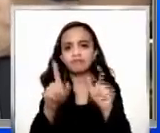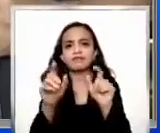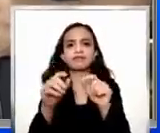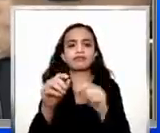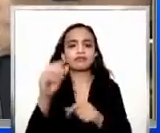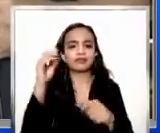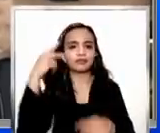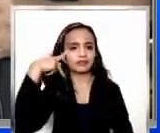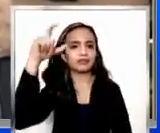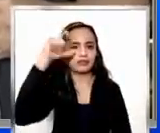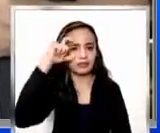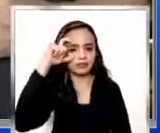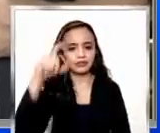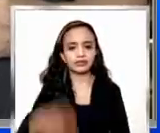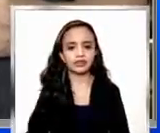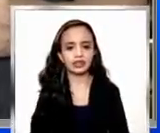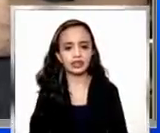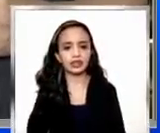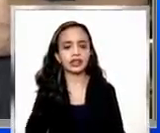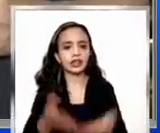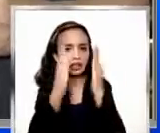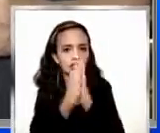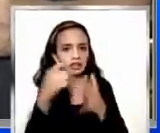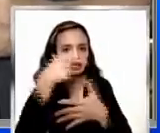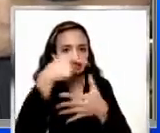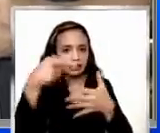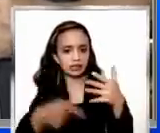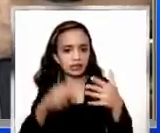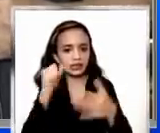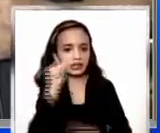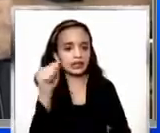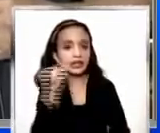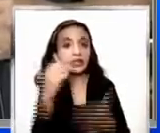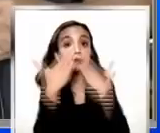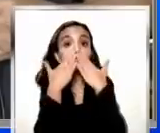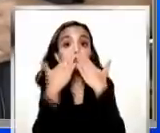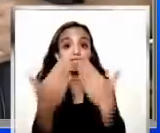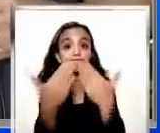hintayin namin ang mga detalye at sagot sa mga tanong na yan. Maraming salamat, Tina Panganiban Perez.